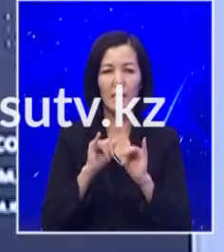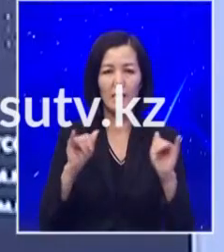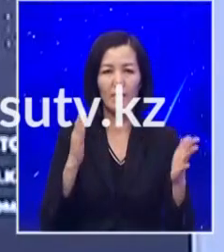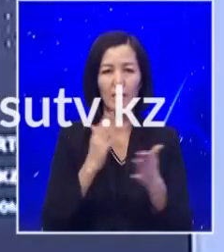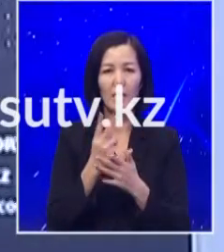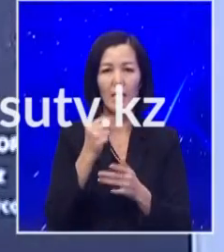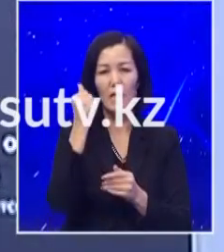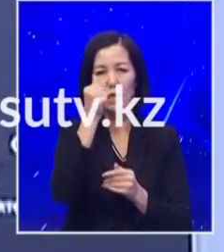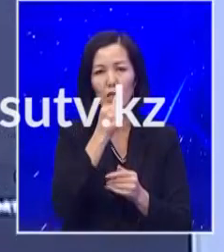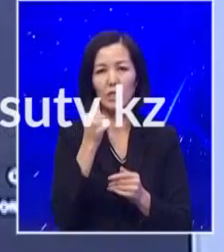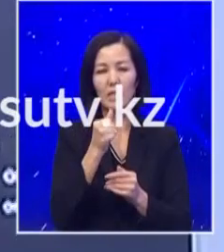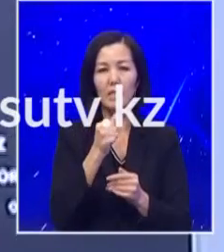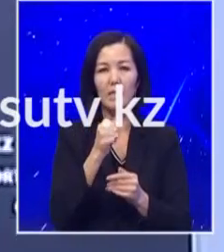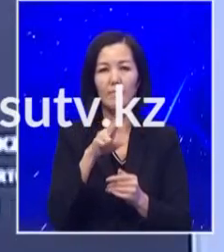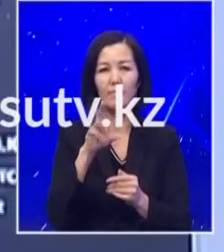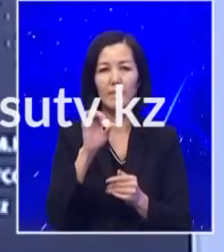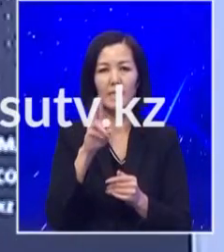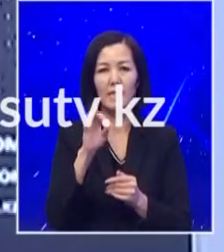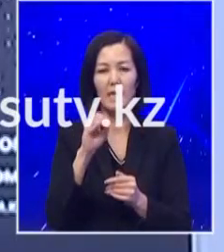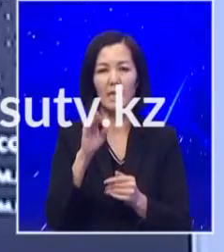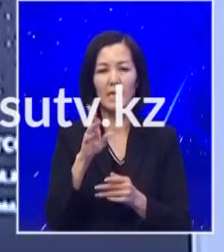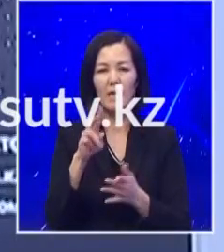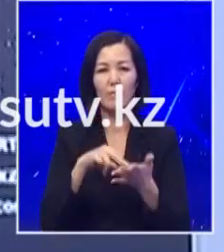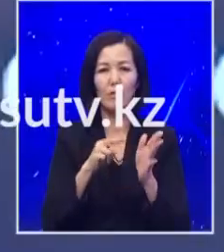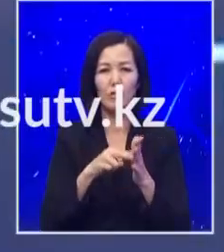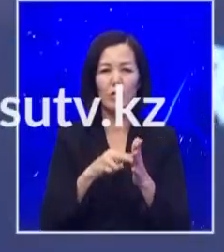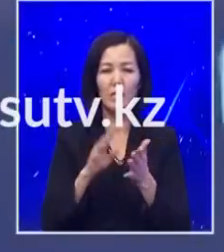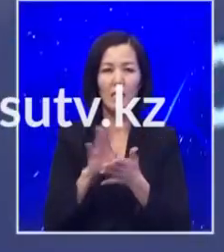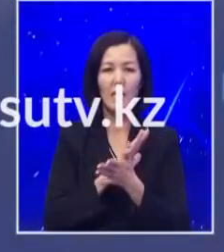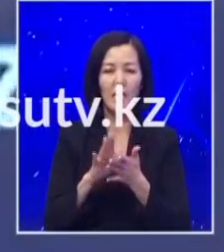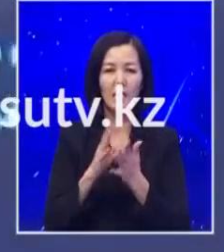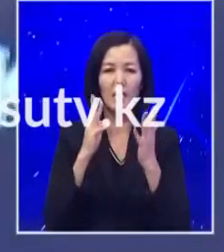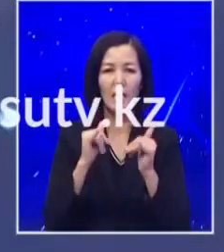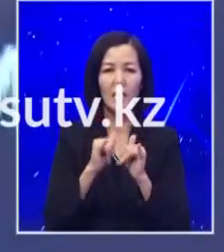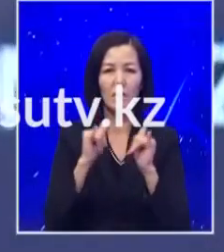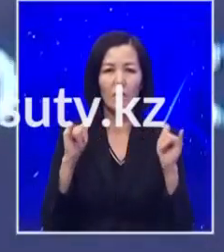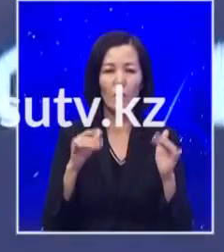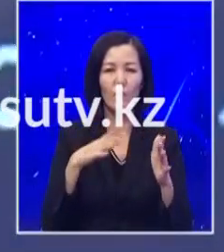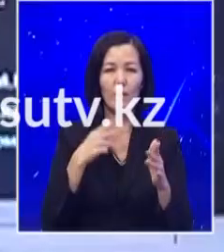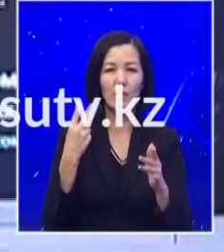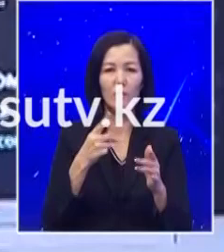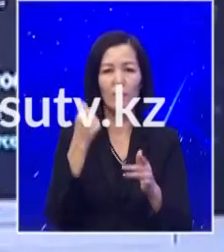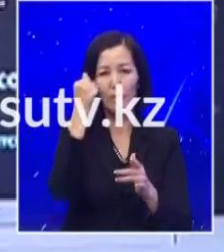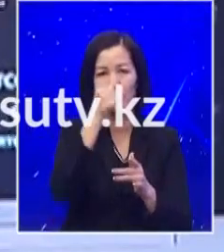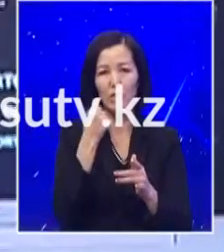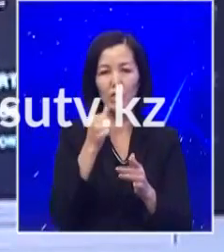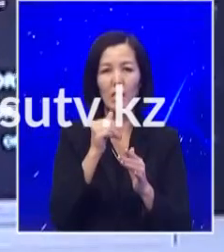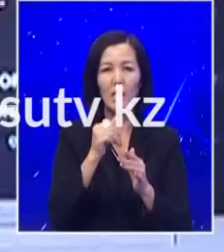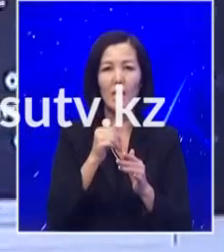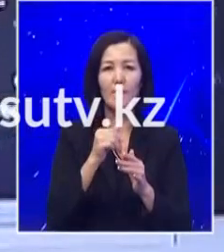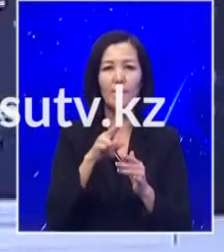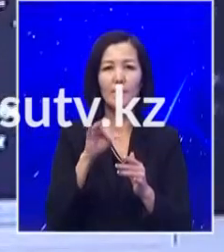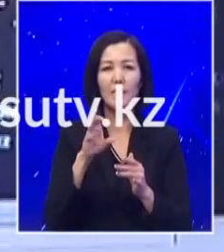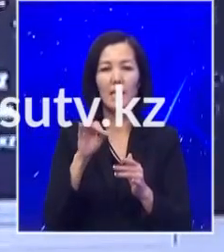соңғы 2 жылда психиатрия бағыты бойынша бюджеттік гранттар санын көбейтті. 2021 жылы психиатрия балалар психиатриясы